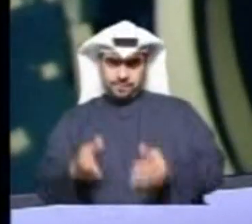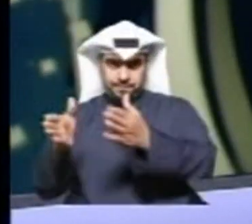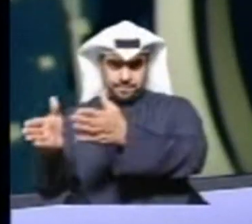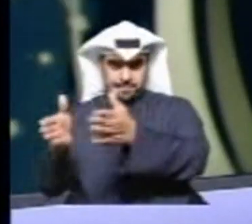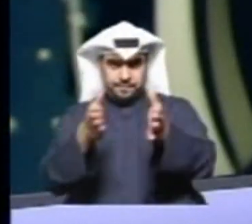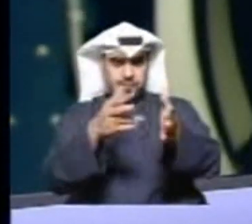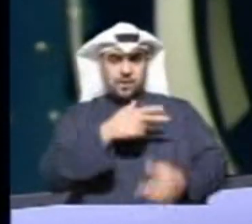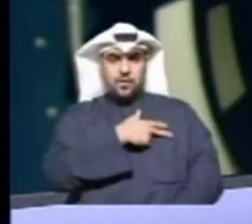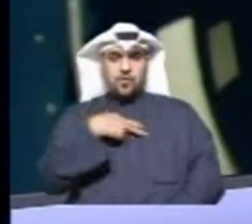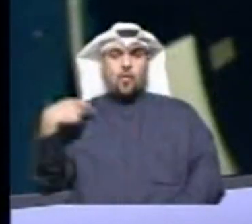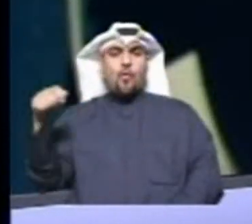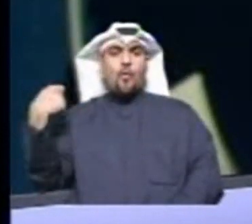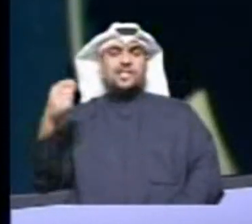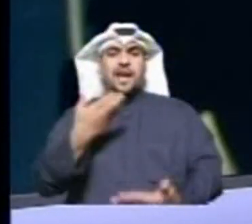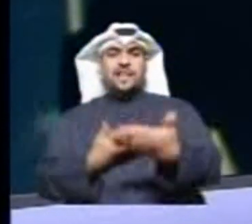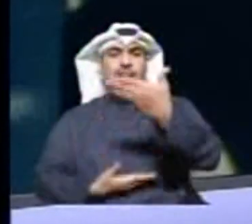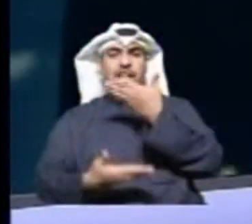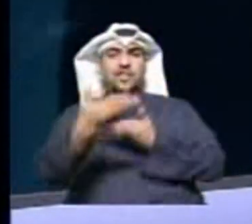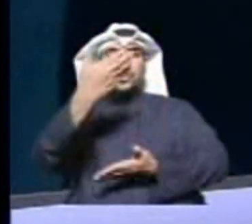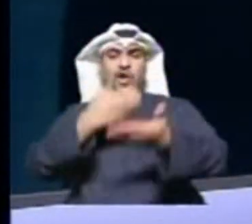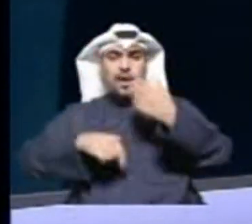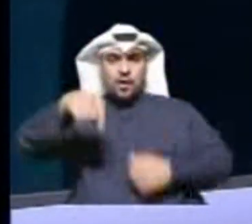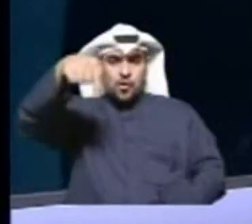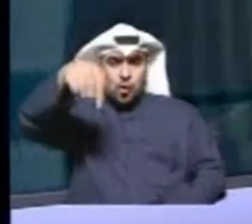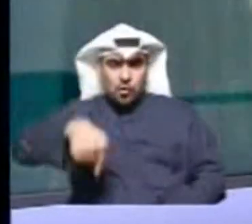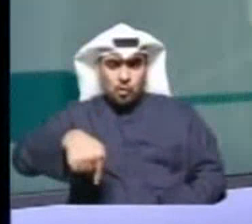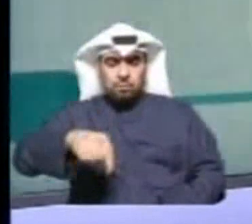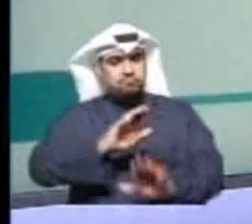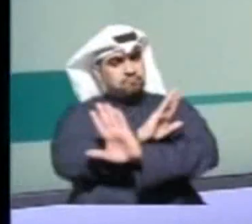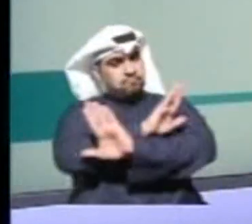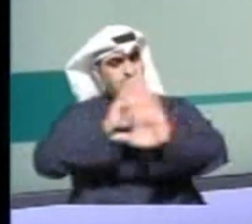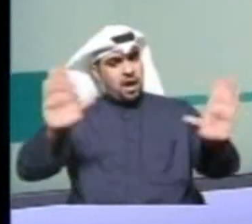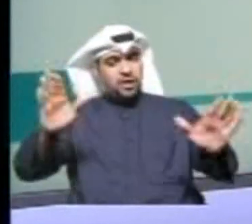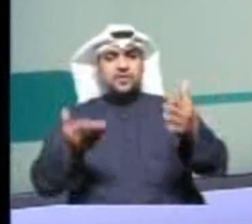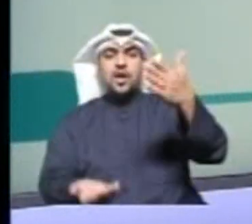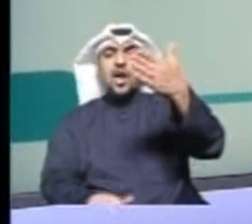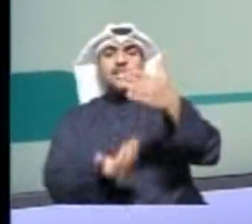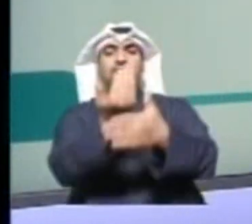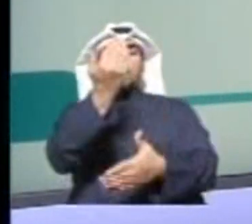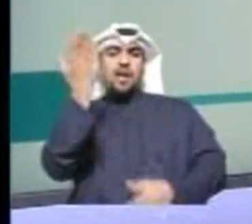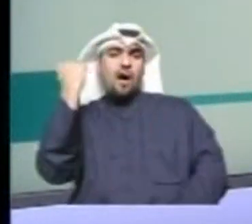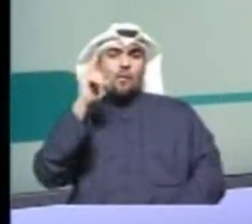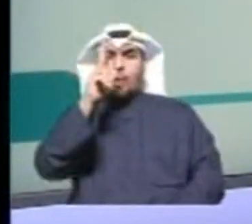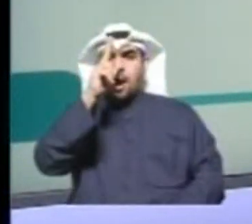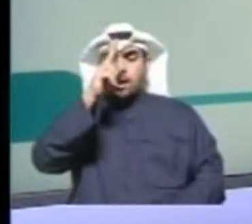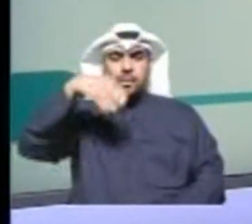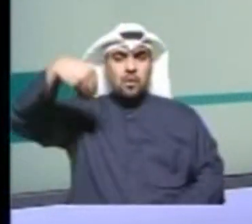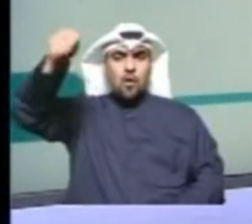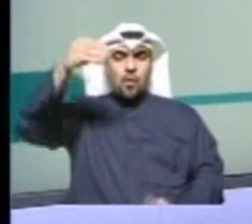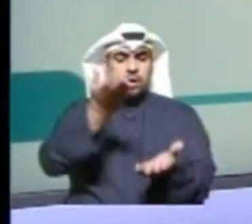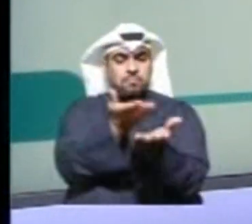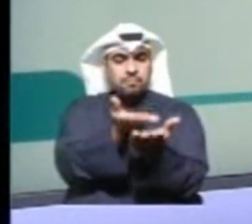ودعت وزارة التجارة والصناعة اليوم عصر الرخص التجارية التقليدية وأطلقت الرخصة التجارية